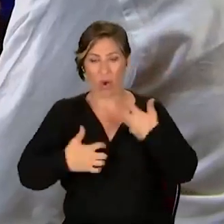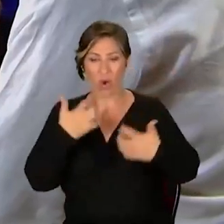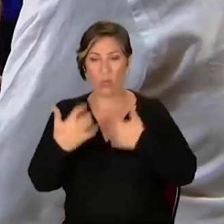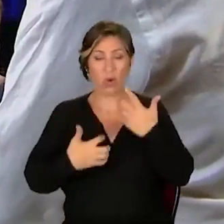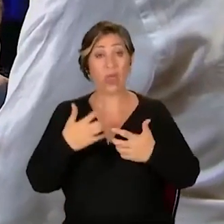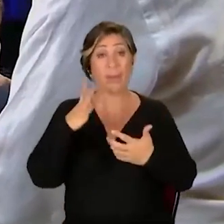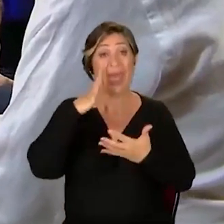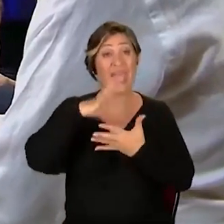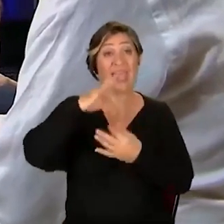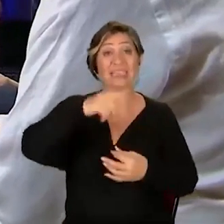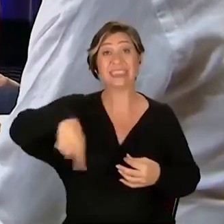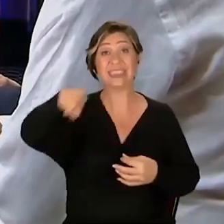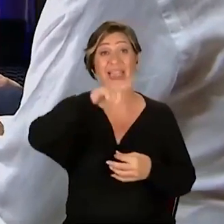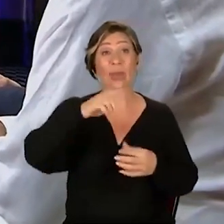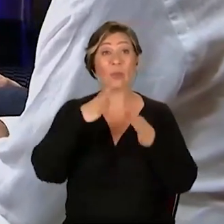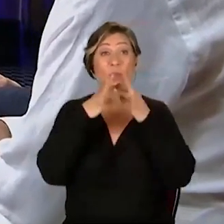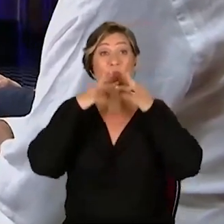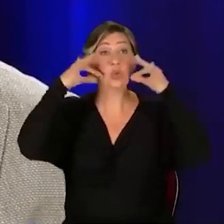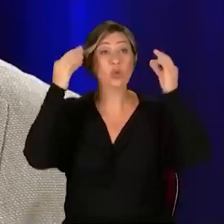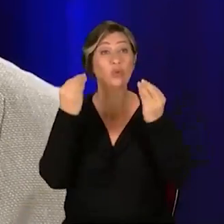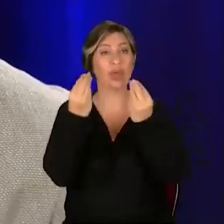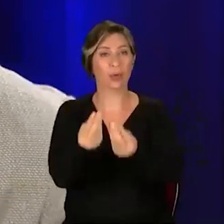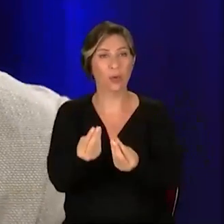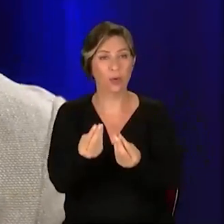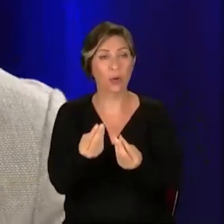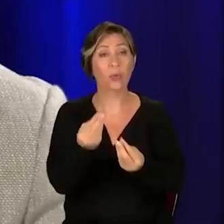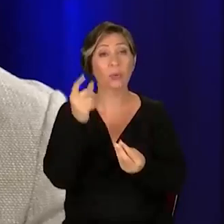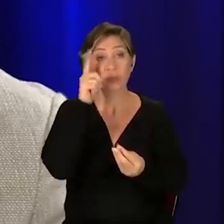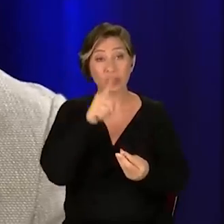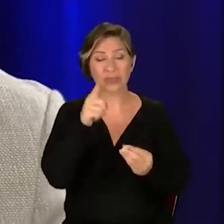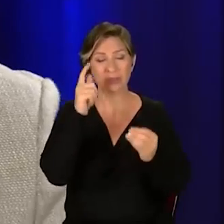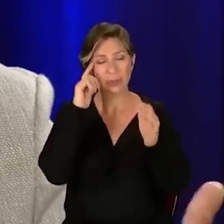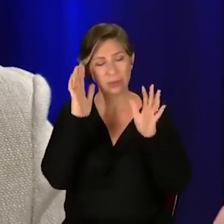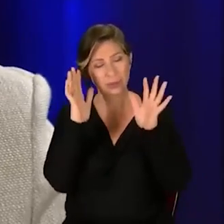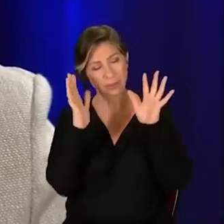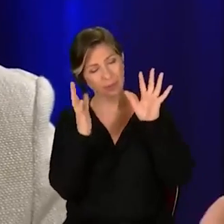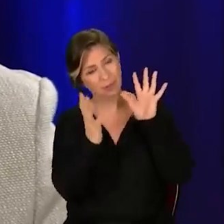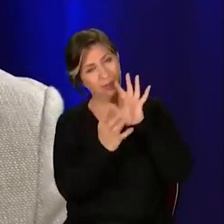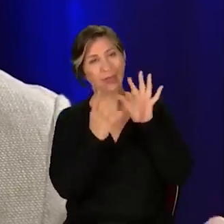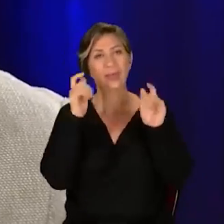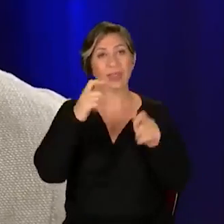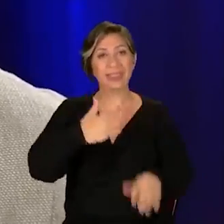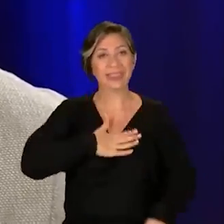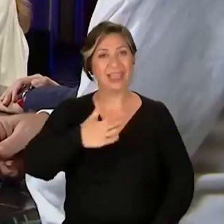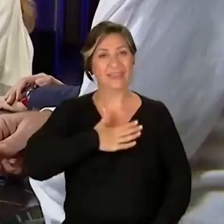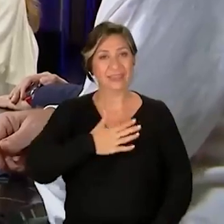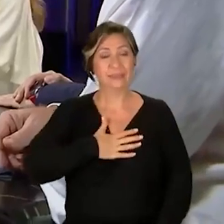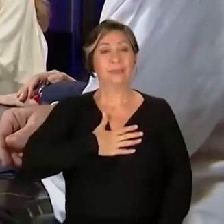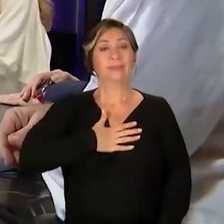Ama insanlar da şunu yapıyor, mutluluğa sebep oluyor. Dolayısıyla sizi transa geçiriyor. Yani siz bu nefesi alıp verdiğiniz